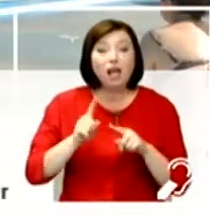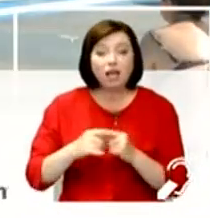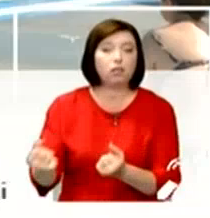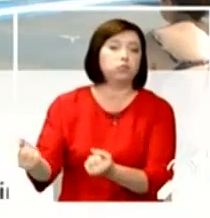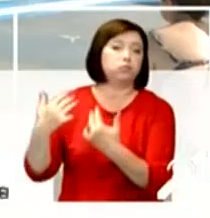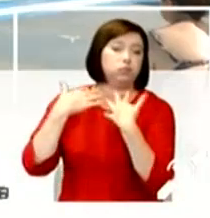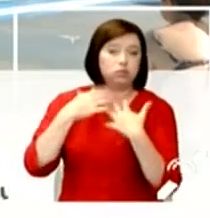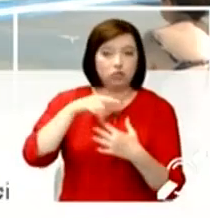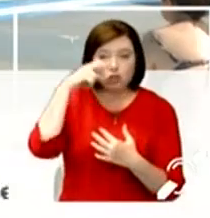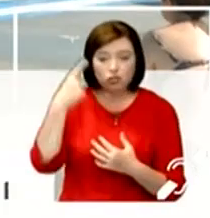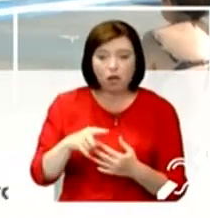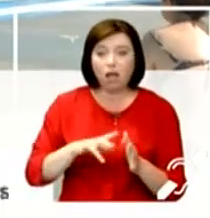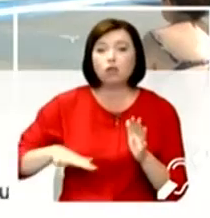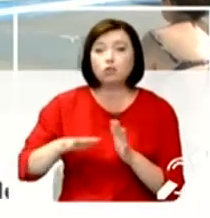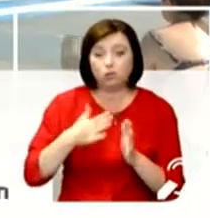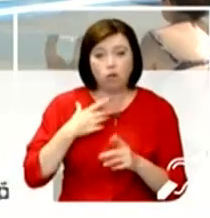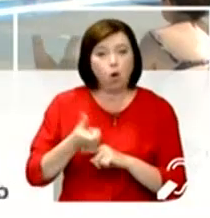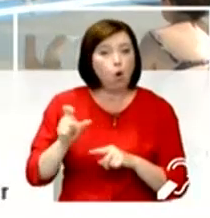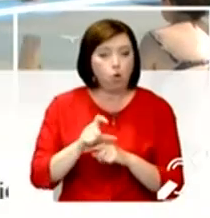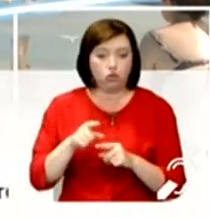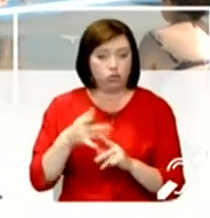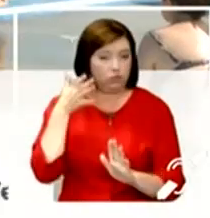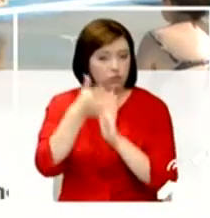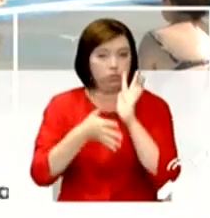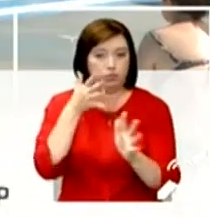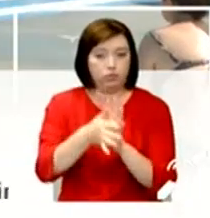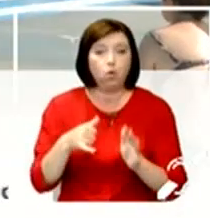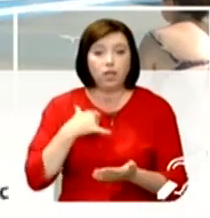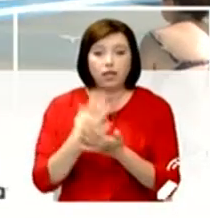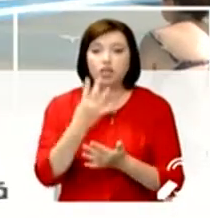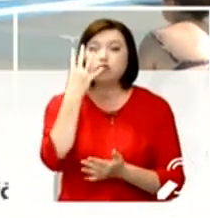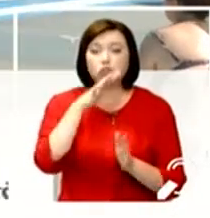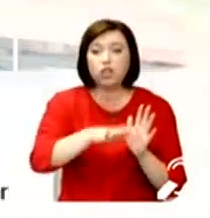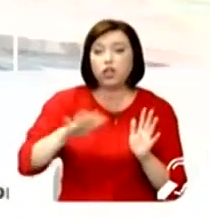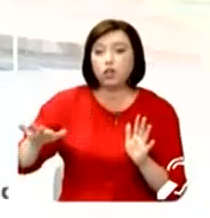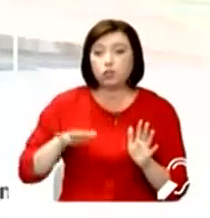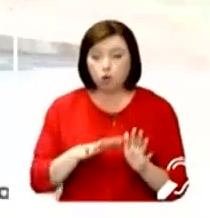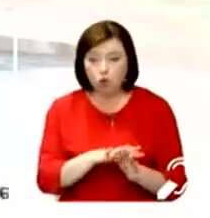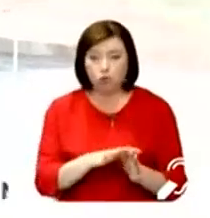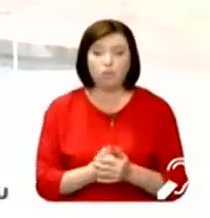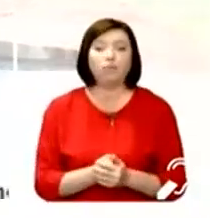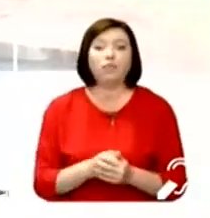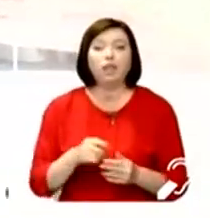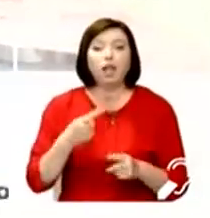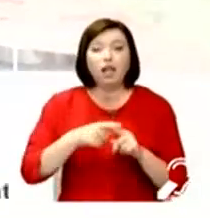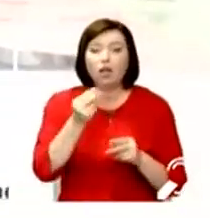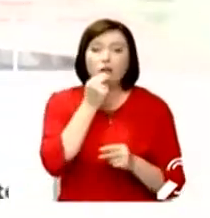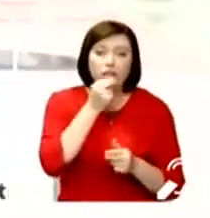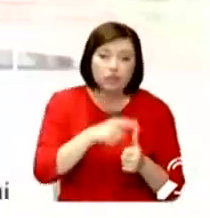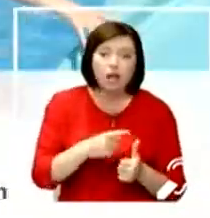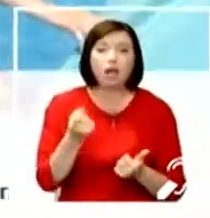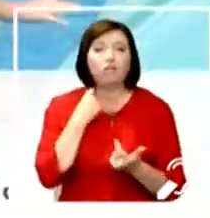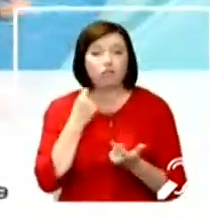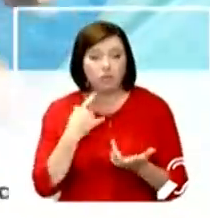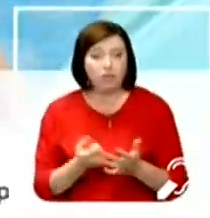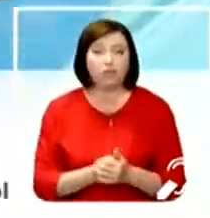ca la sfârșit de vară, zonele noastre sunt foarte solicitate. Avem 4 zone și avem și zona food court-ului, zona mâncării și a